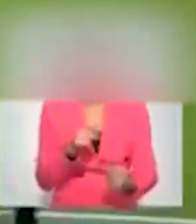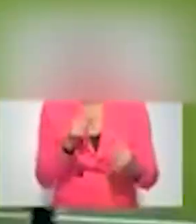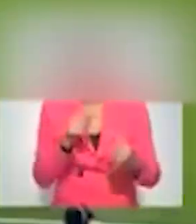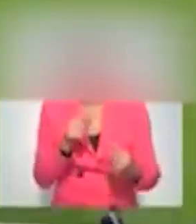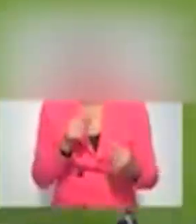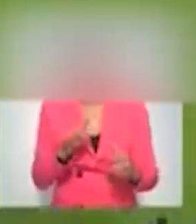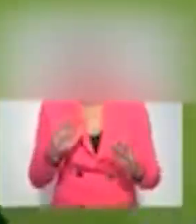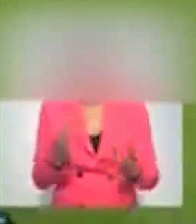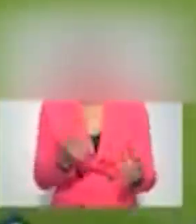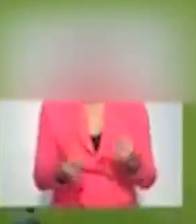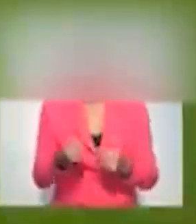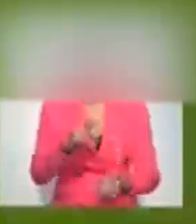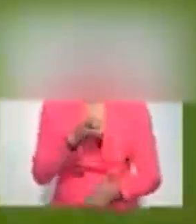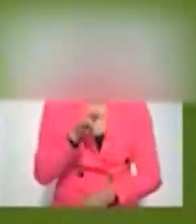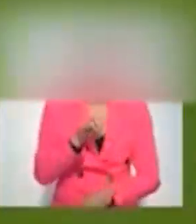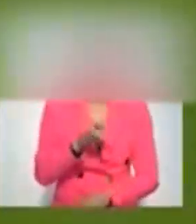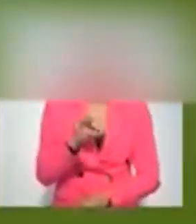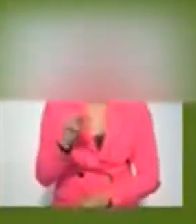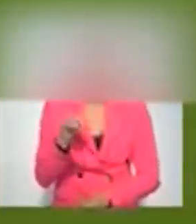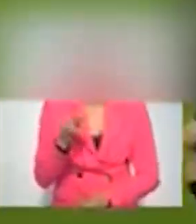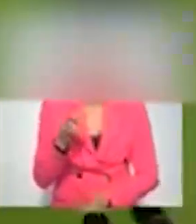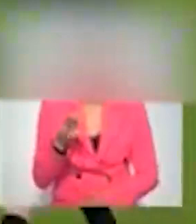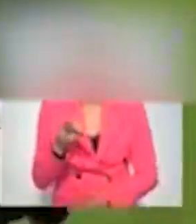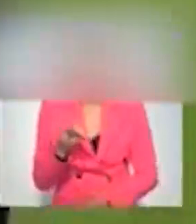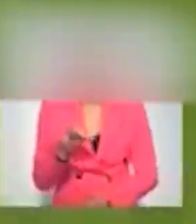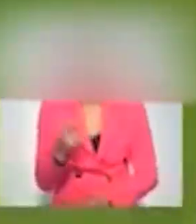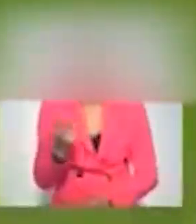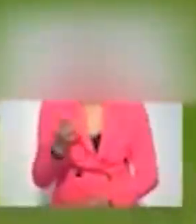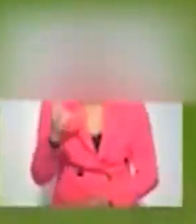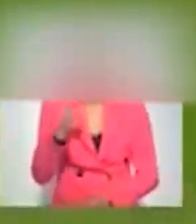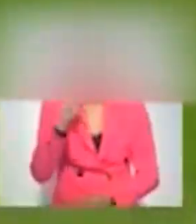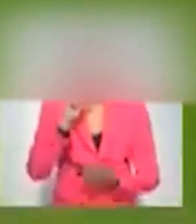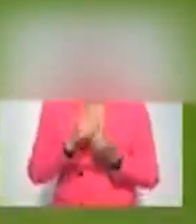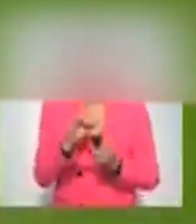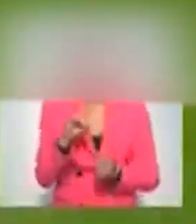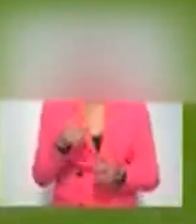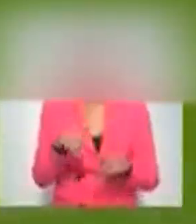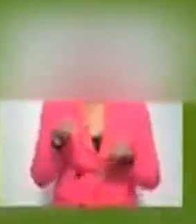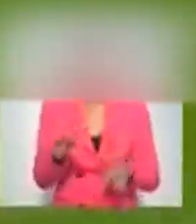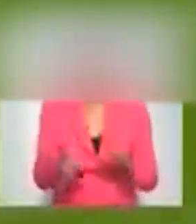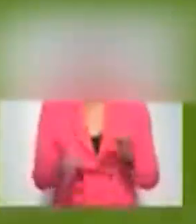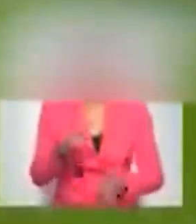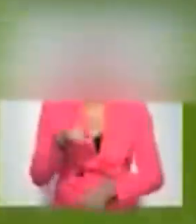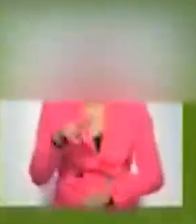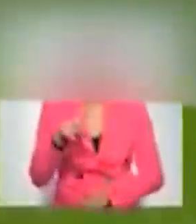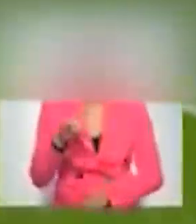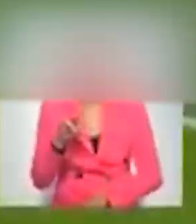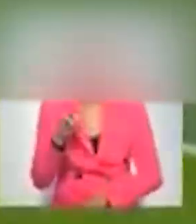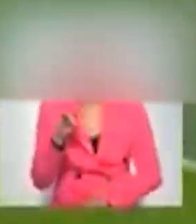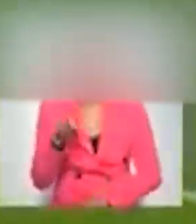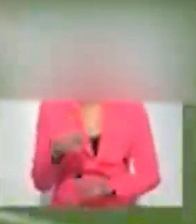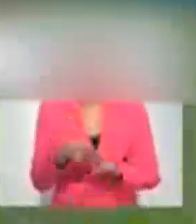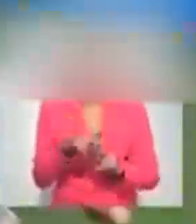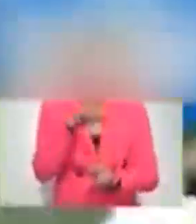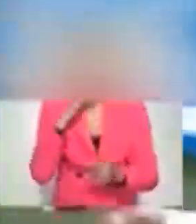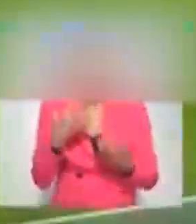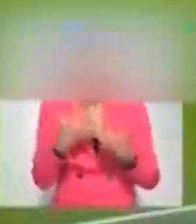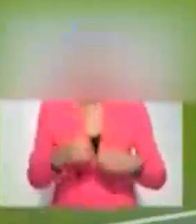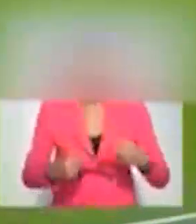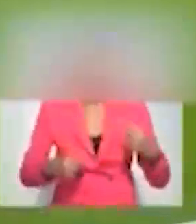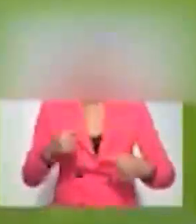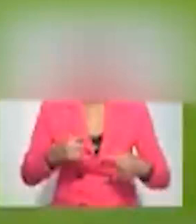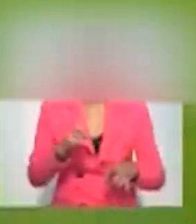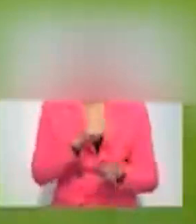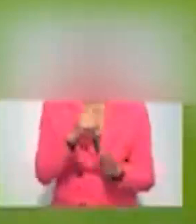однако, случилось между Миланом и Челси. Его все запомнят из-за решения судьи Даниэля Зиберта, которое многие посчитали